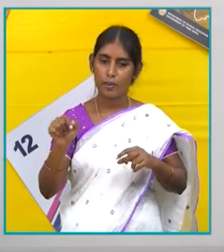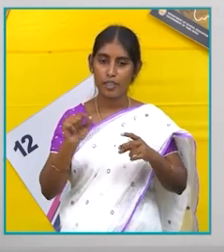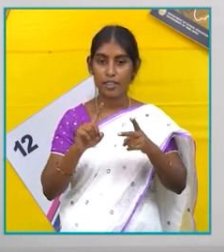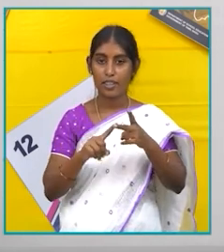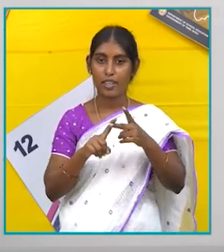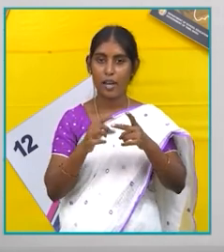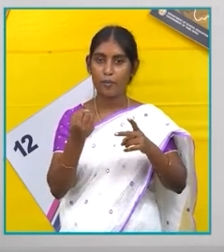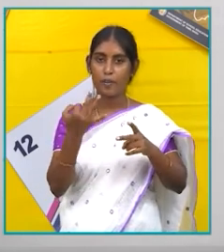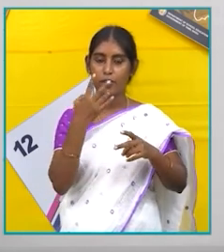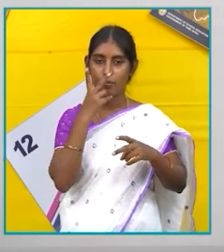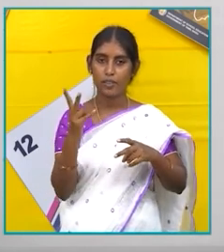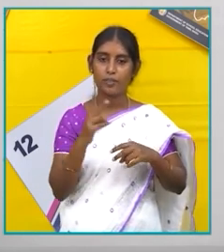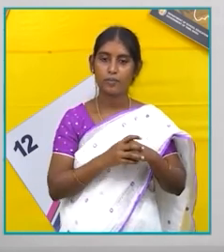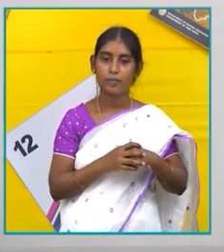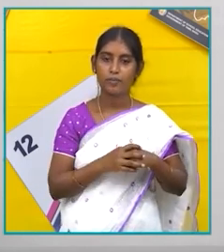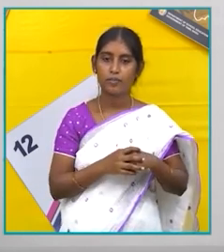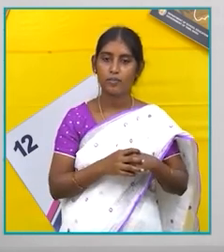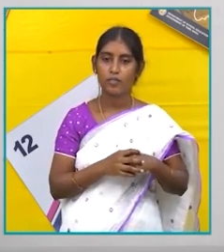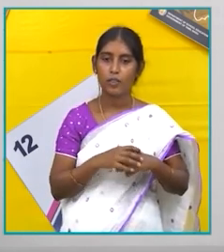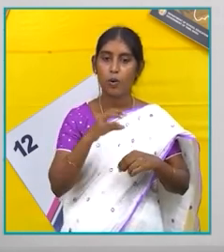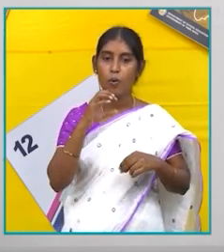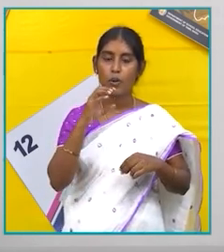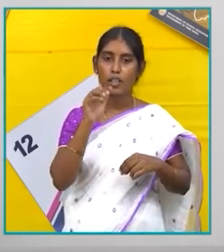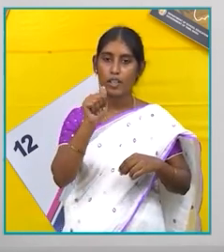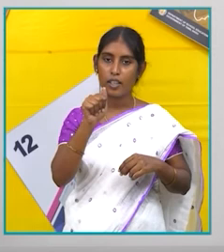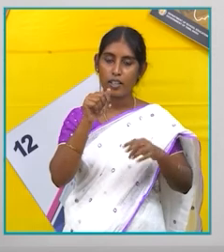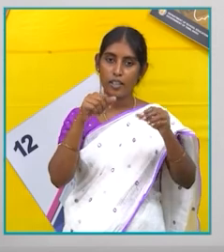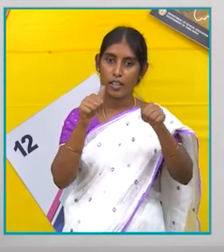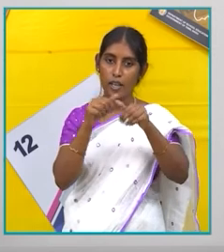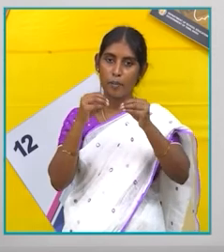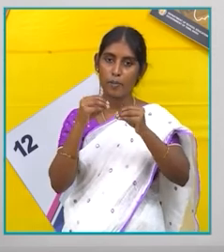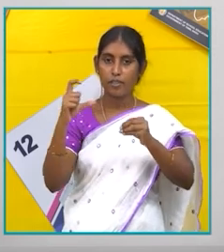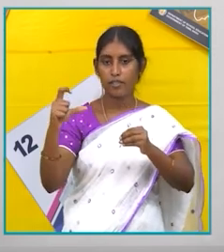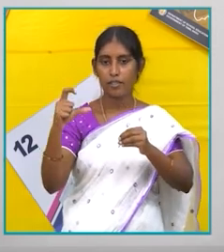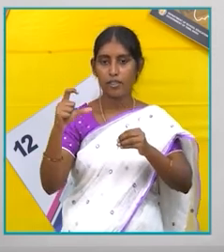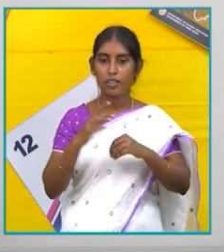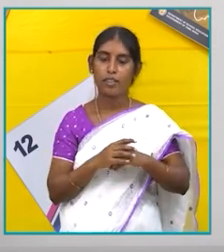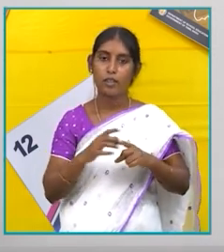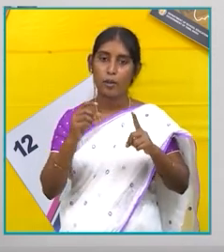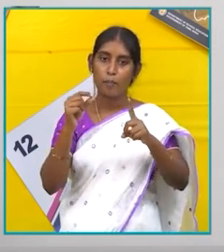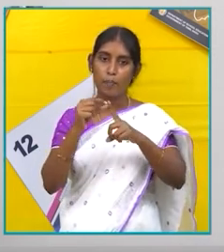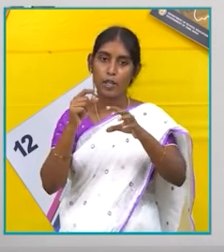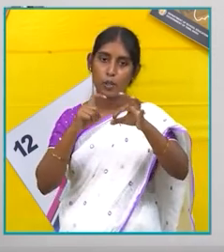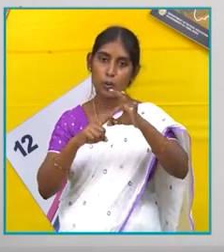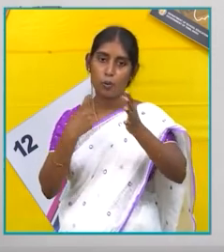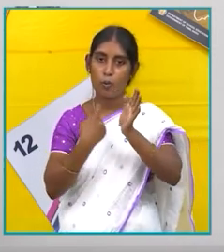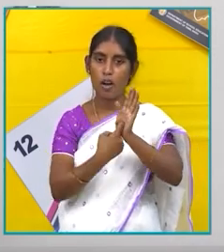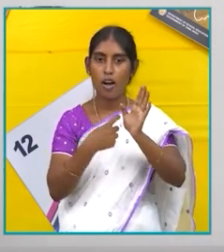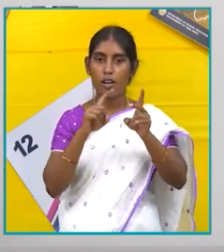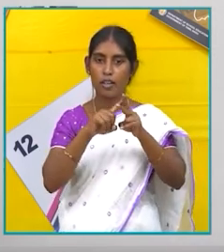இதுலயும் ரெண்டு முக்கோணங்கள் கொடுத்திருக்காங்க முக்கோணம் ABC இன்னொன்னு வந்து PQR சோ ரெண்டு முக்கோணங்களை நாம